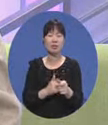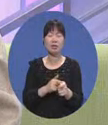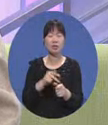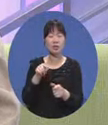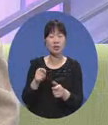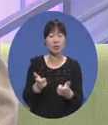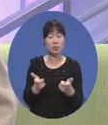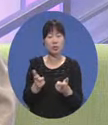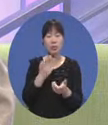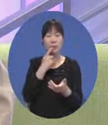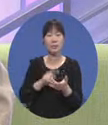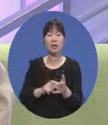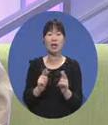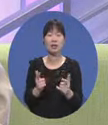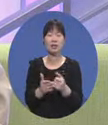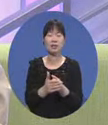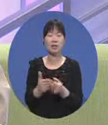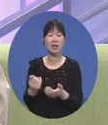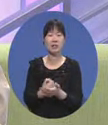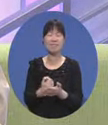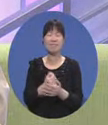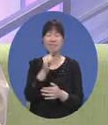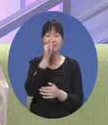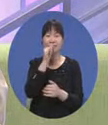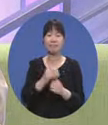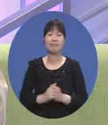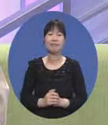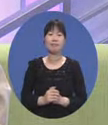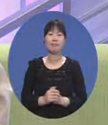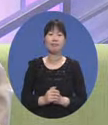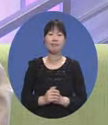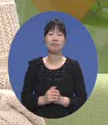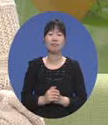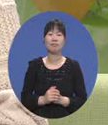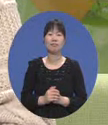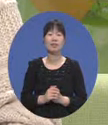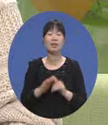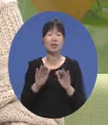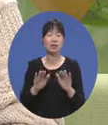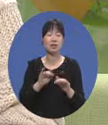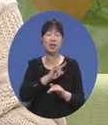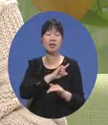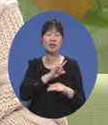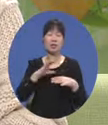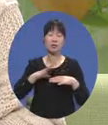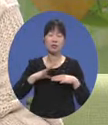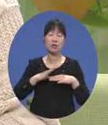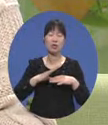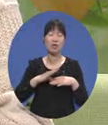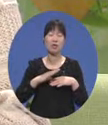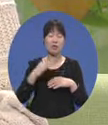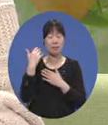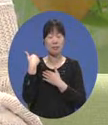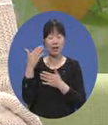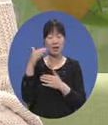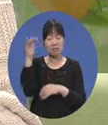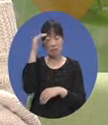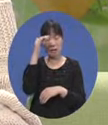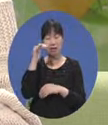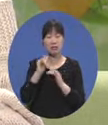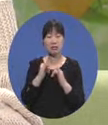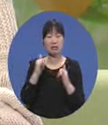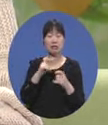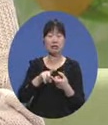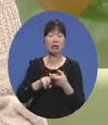좀 하기가 어려우신 것 같아서 안타까울 때가 많이 있습니다. 그래요. 어떻게 보면 가장 무서운 거는 그 방관자들의